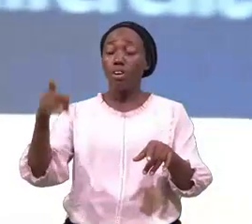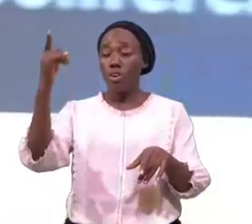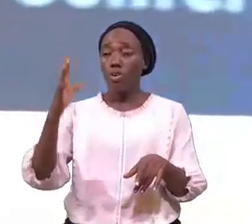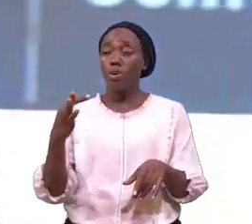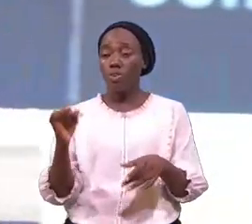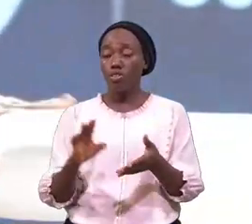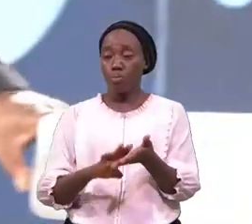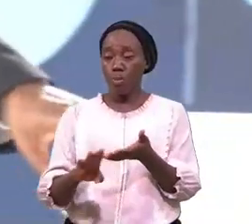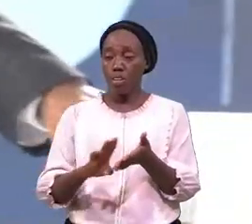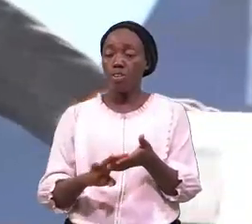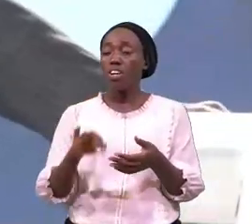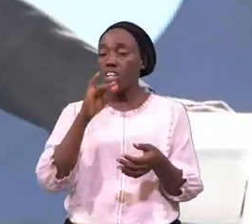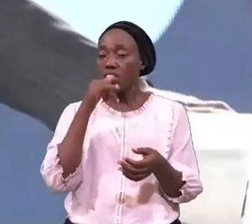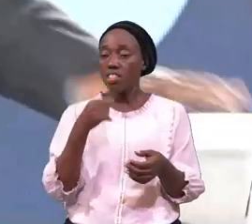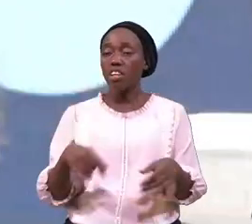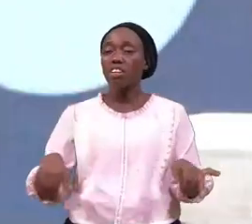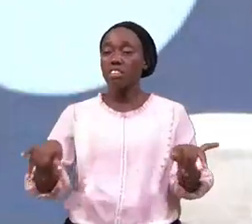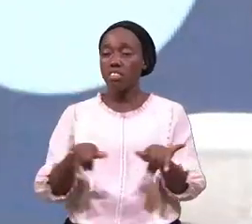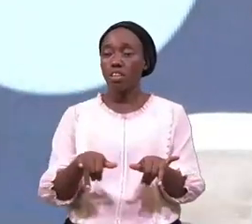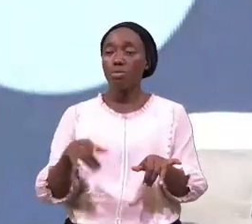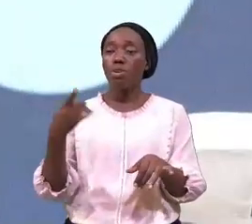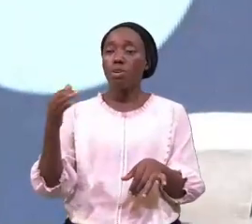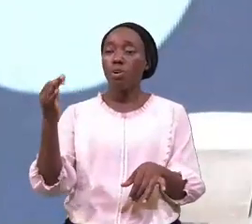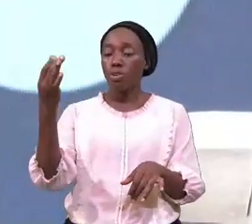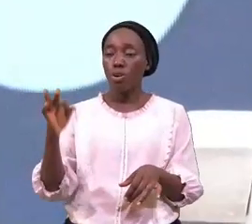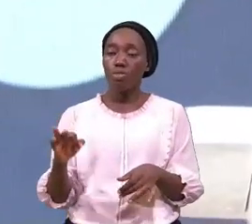Le même Dieu du pardon est le même Dieu de la pureté.